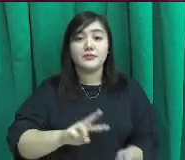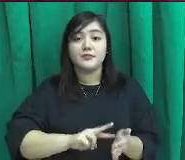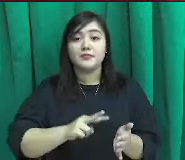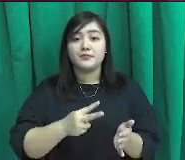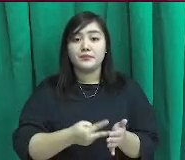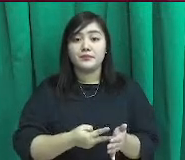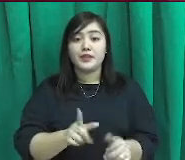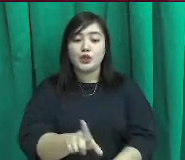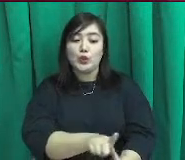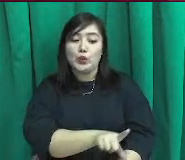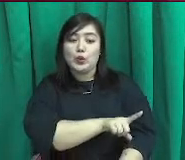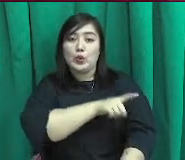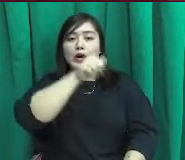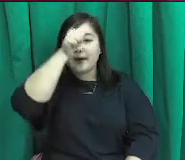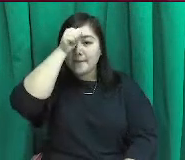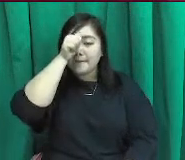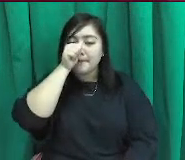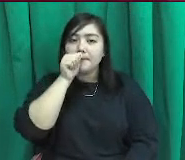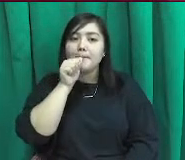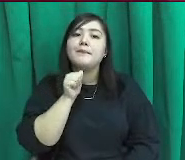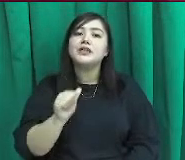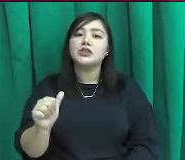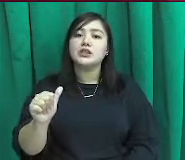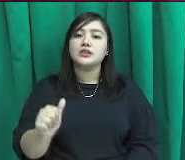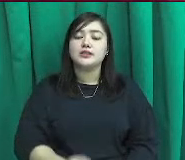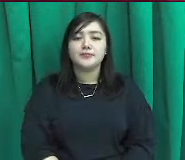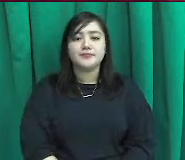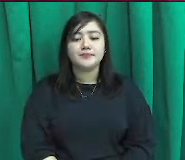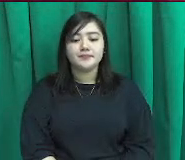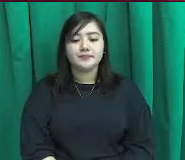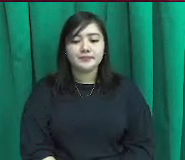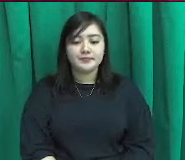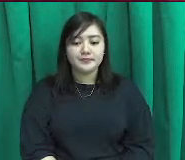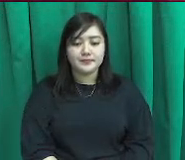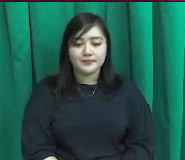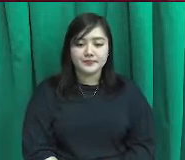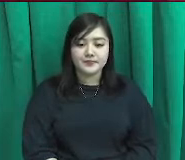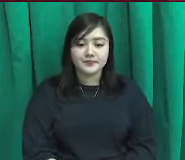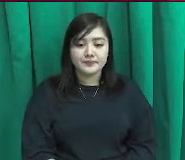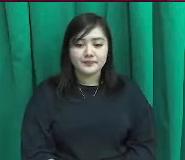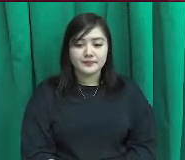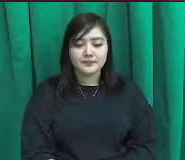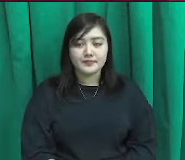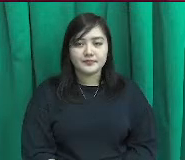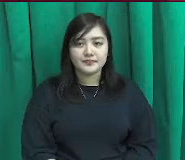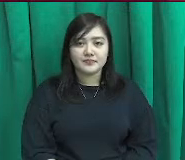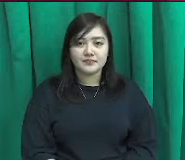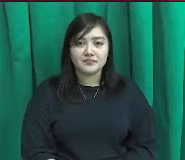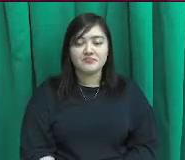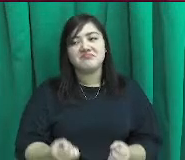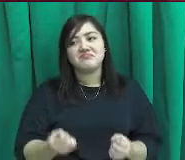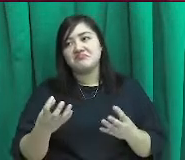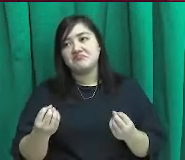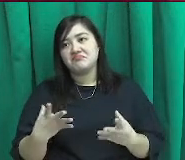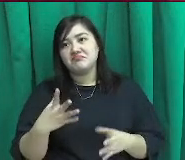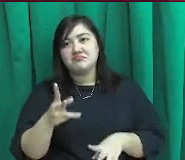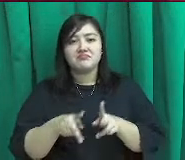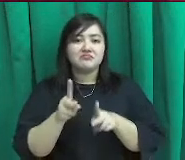na ginagamit yung bagay na yan. Yeah. Kasi mostly ang gusto ng tao ay joy, peace,